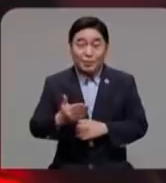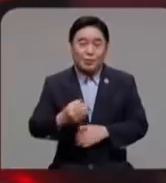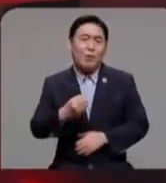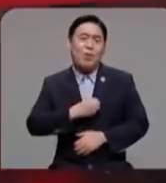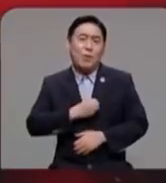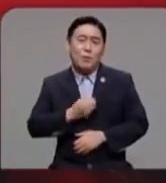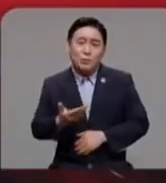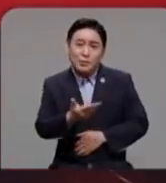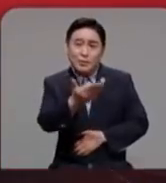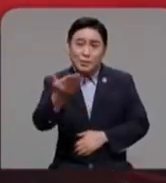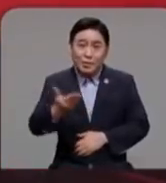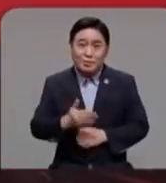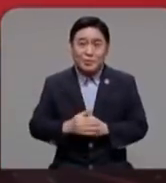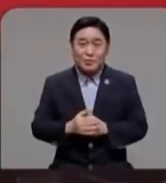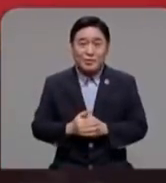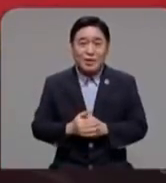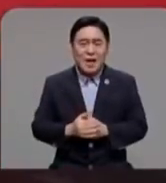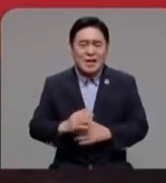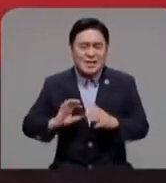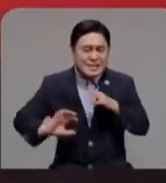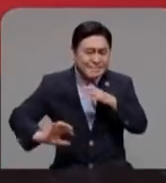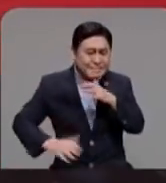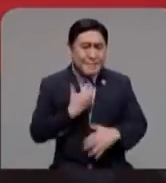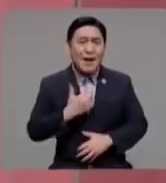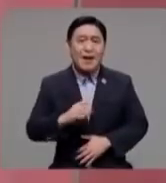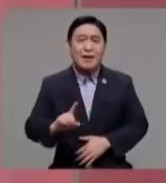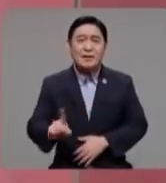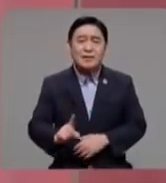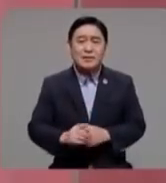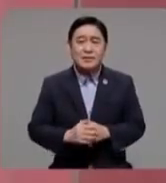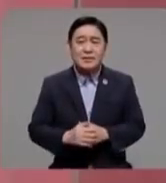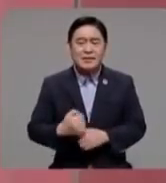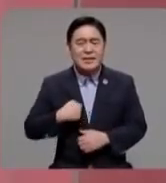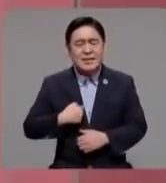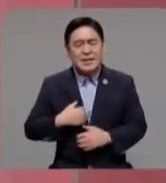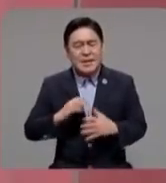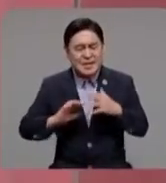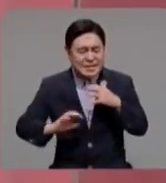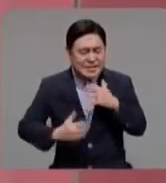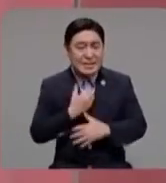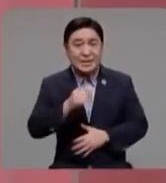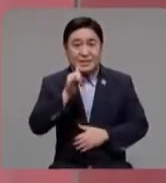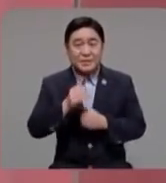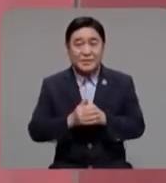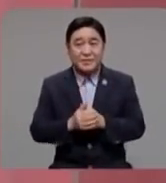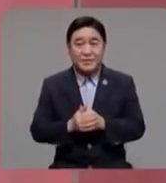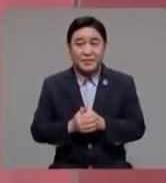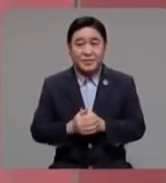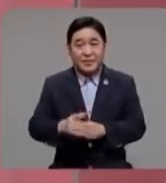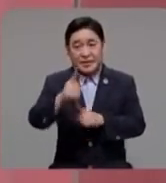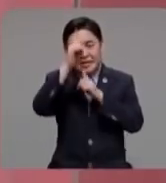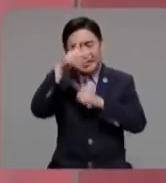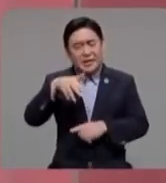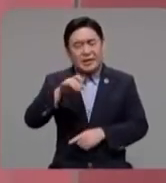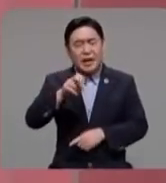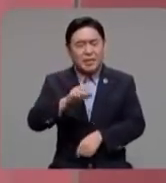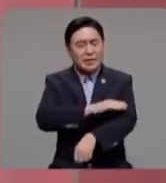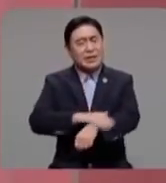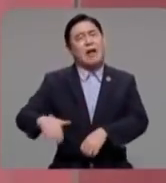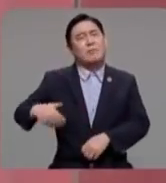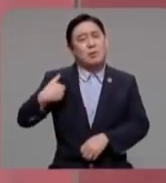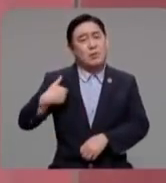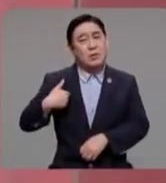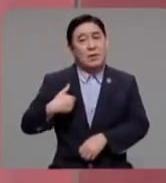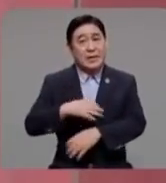당원 여러분 얼마나 분하셨습니까? 저도 억장이 무너졌습니다. 이재명을 잘 모르고